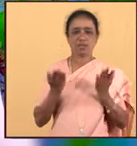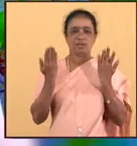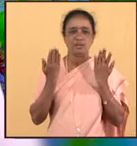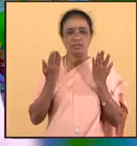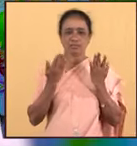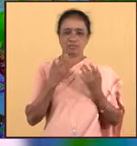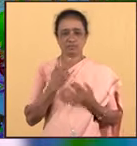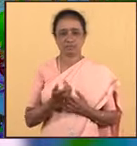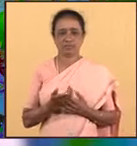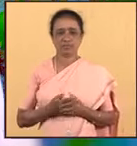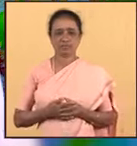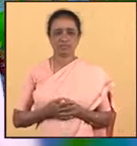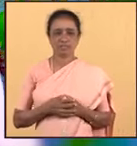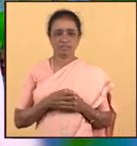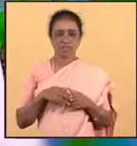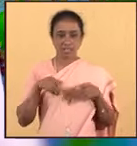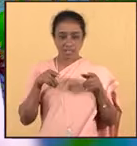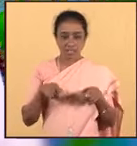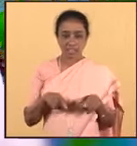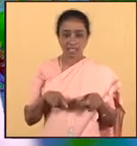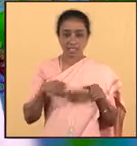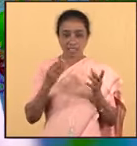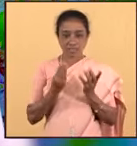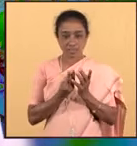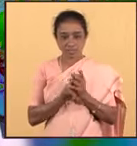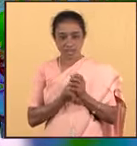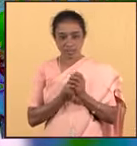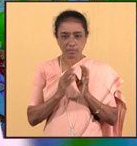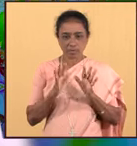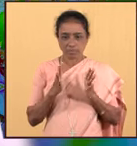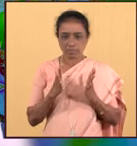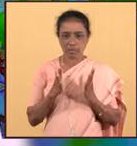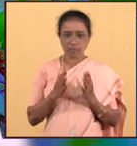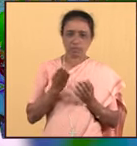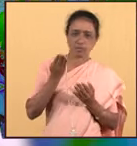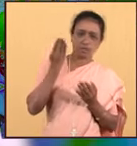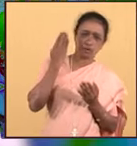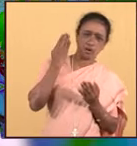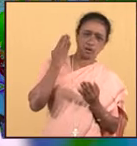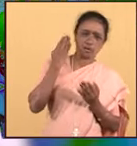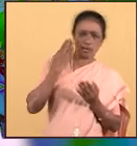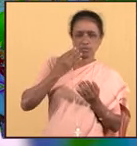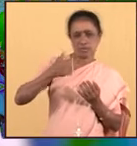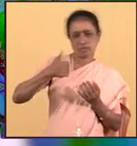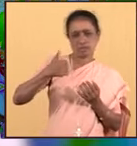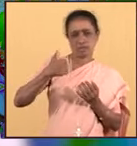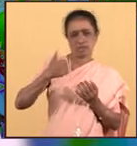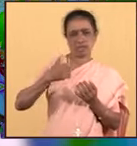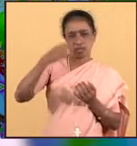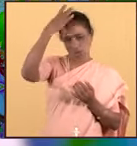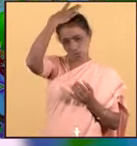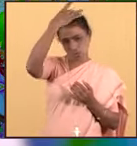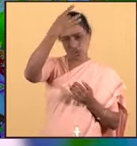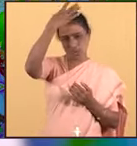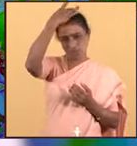தோன்றிய மதங்களாகும். இந்த சமய சார்பினியை பற்றி முன்னாள் பாரத பிரதமர் பண்டிட் ஜவஹர்லால் நேரு